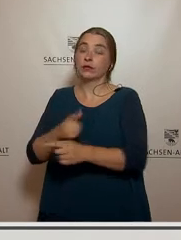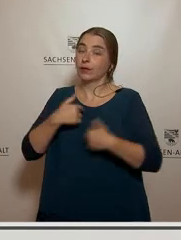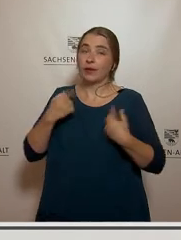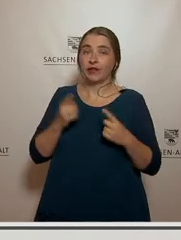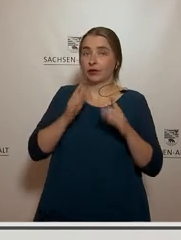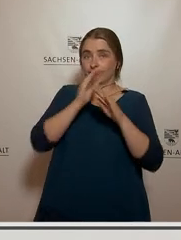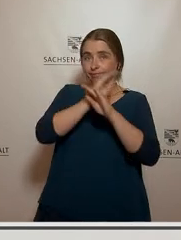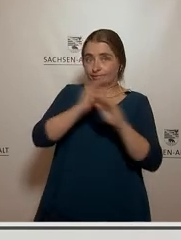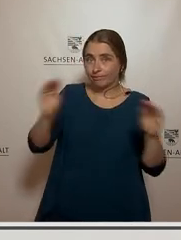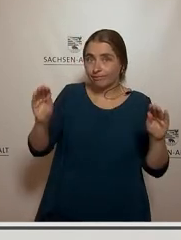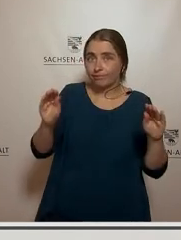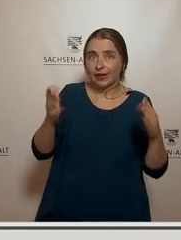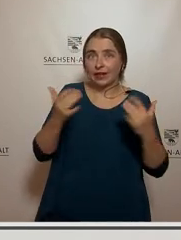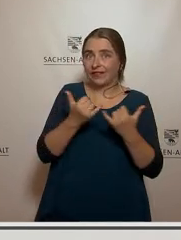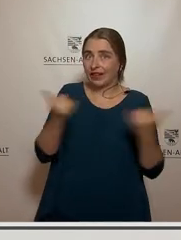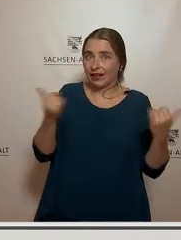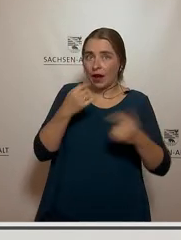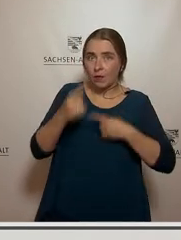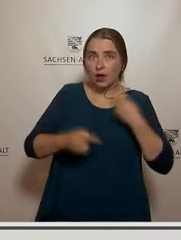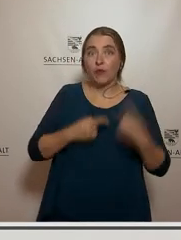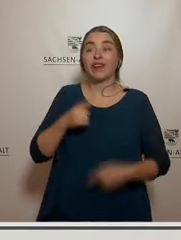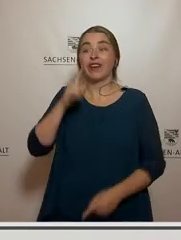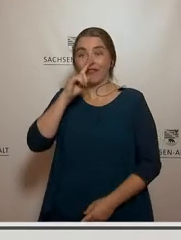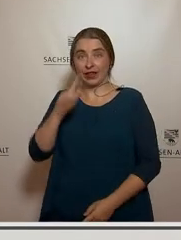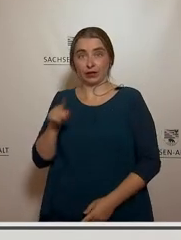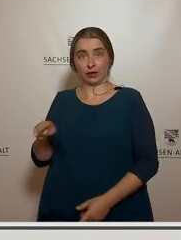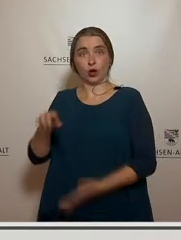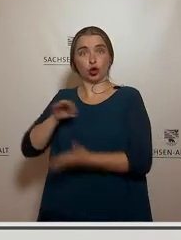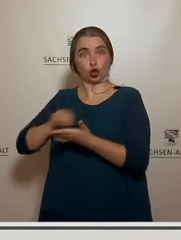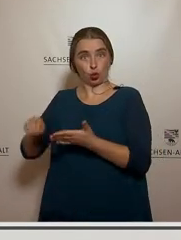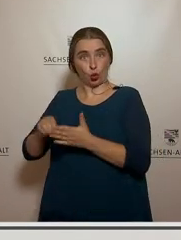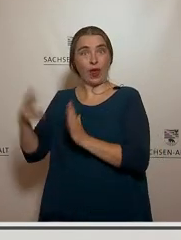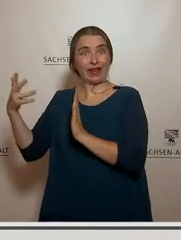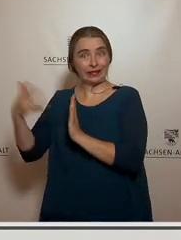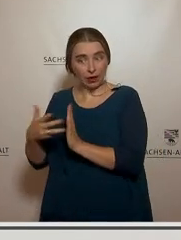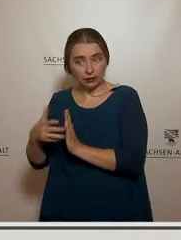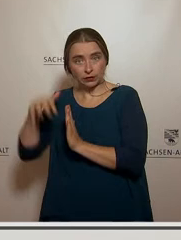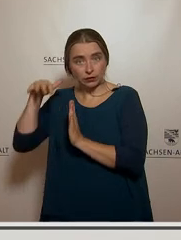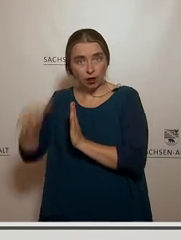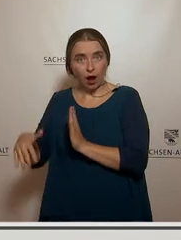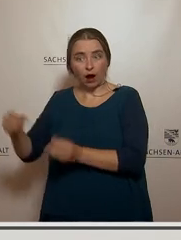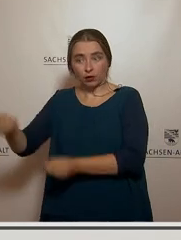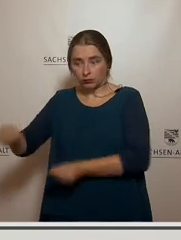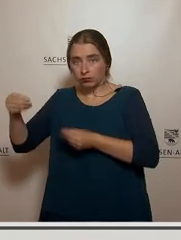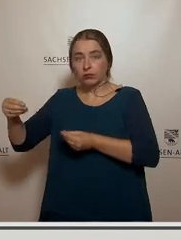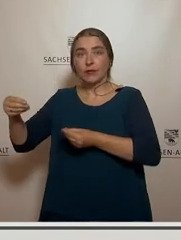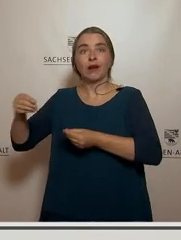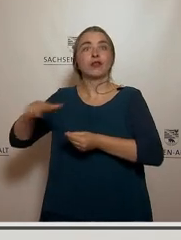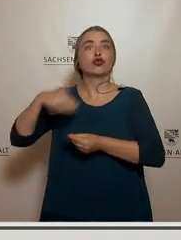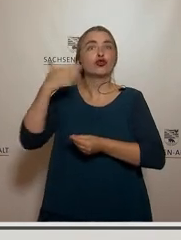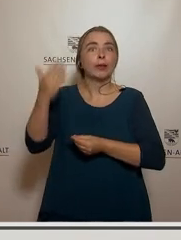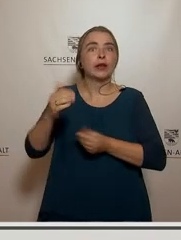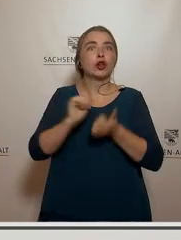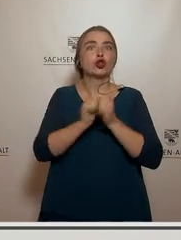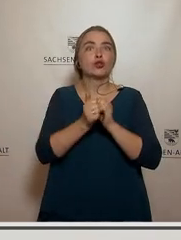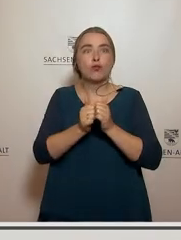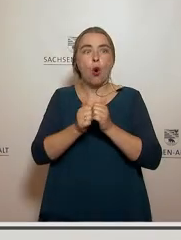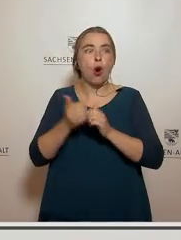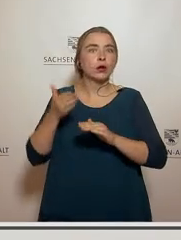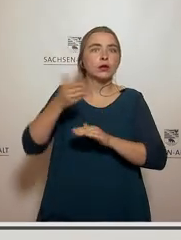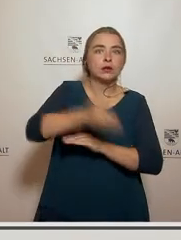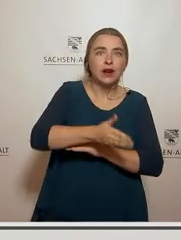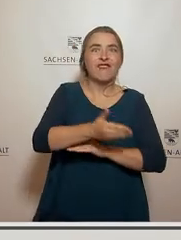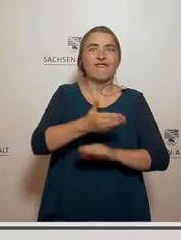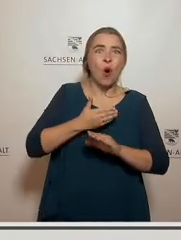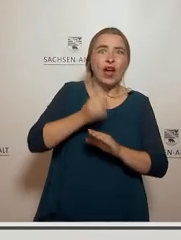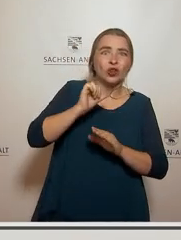uns die Testpflicht in den Schulen hat, der muss nicht mehr nachmittags, wenn er zum Sport oder woanders hingehen will, in der